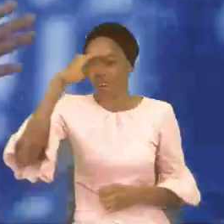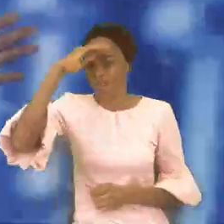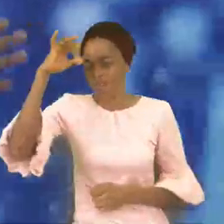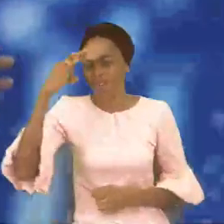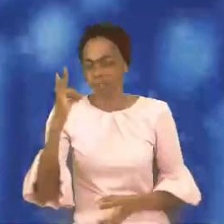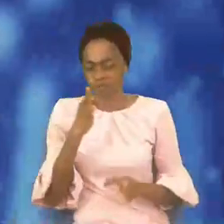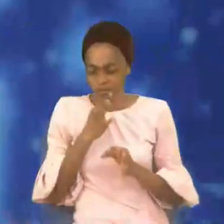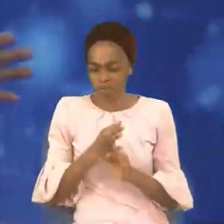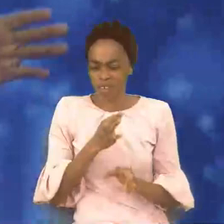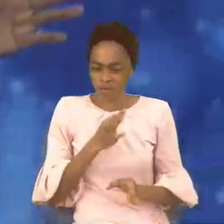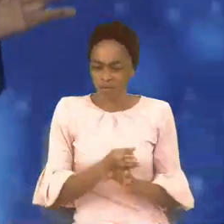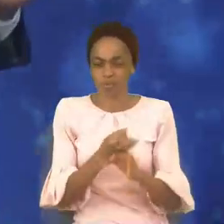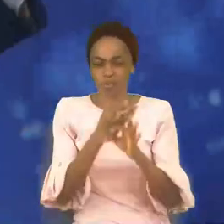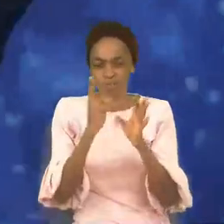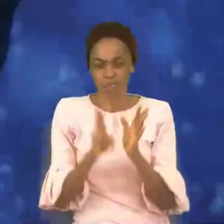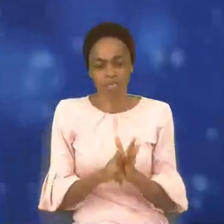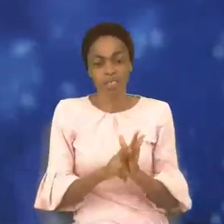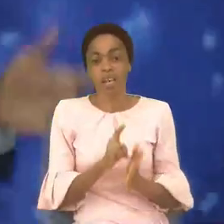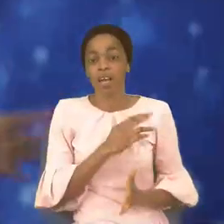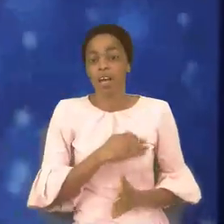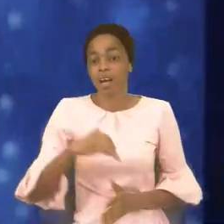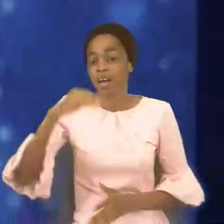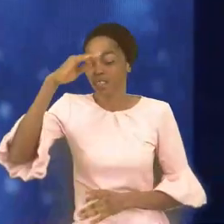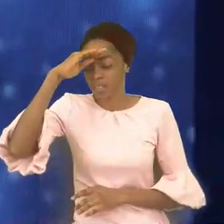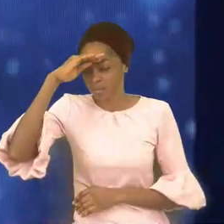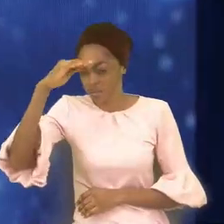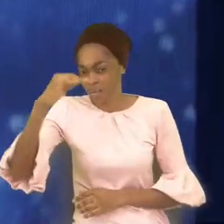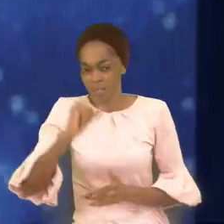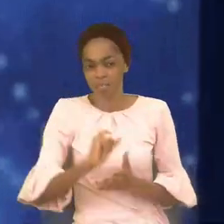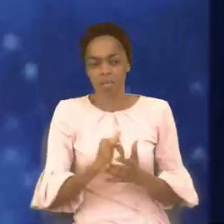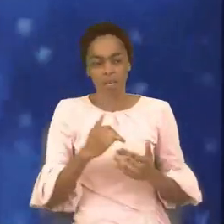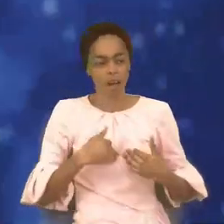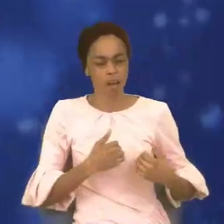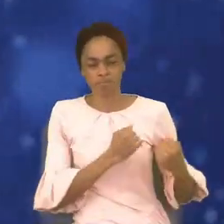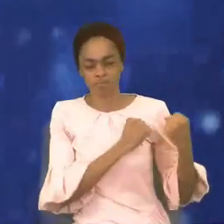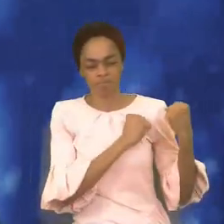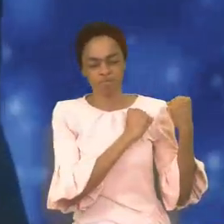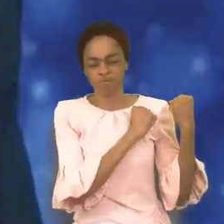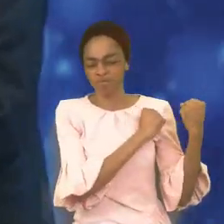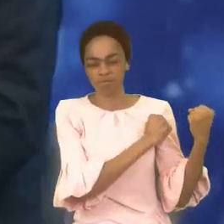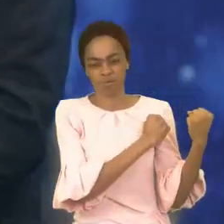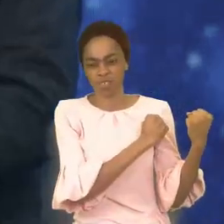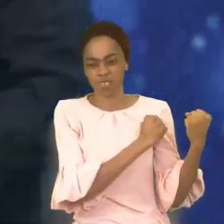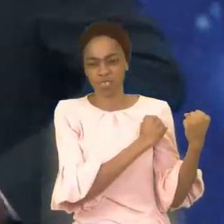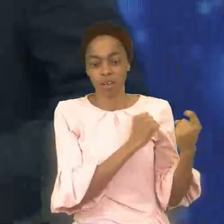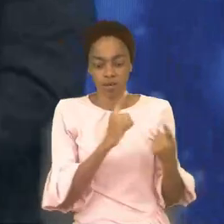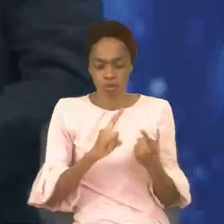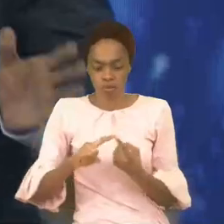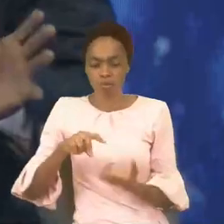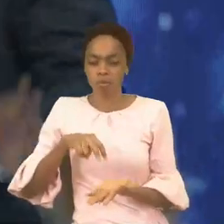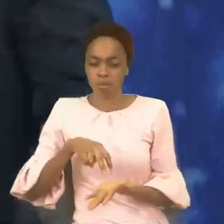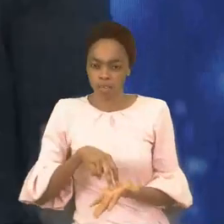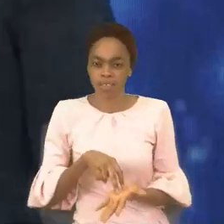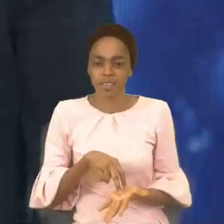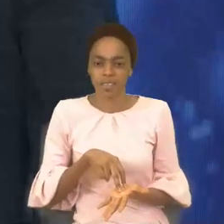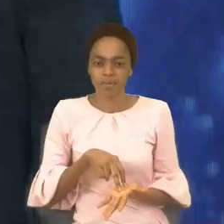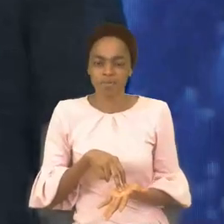hommes de fidélité, et hommes qui ont une fortitude, le courage de